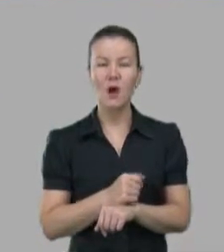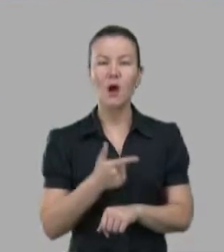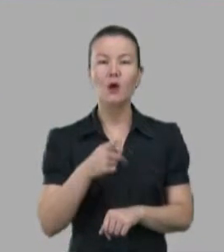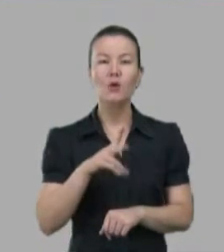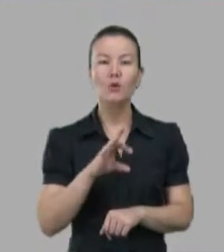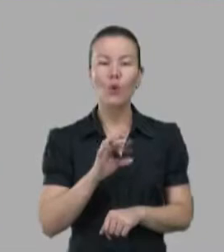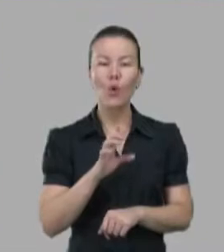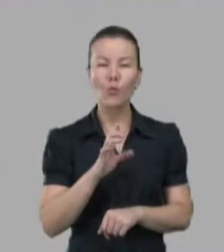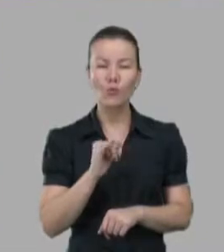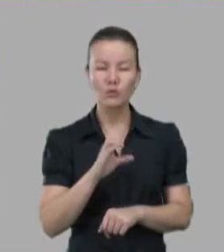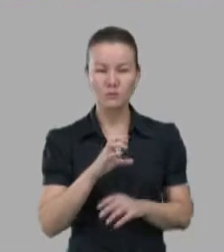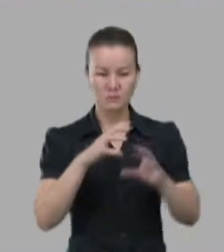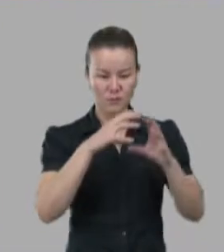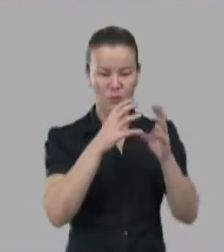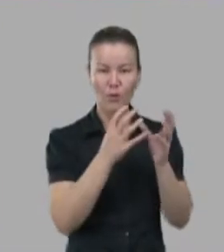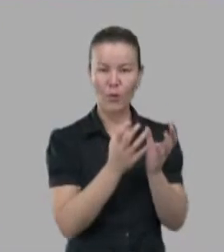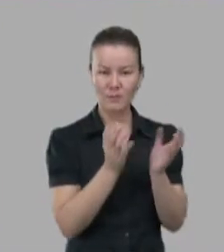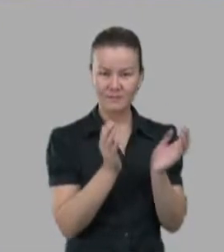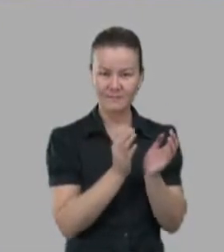глобус